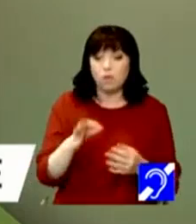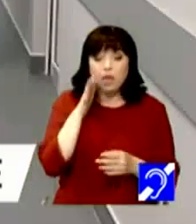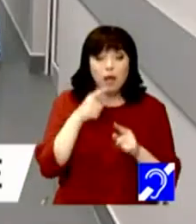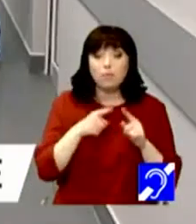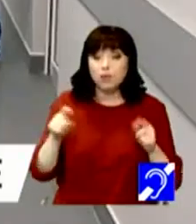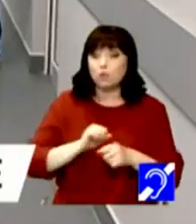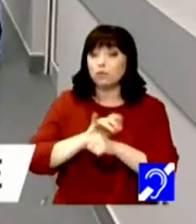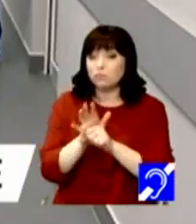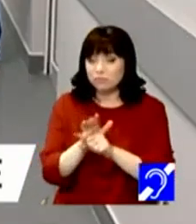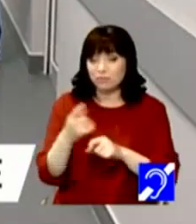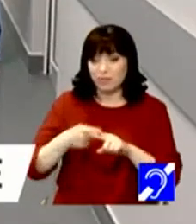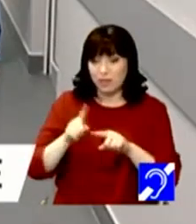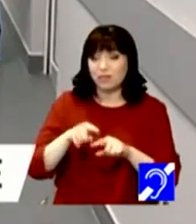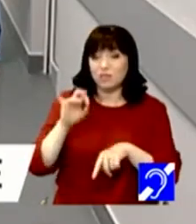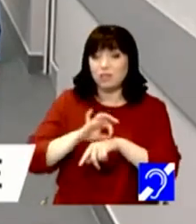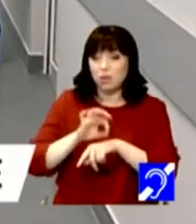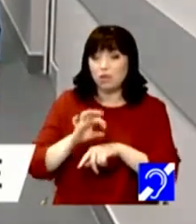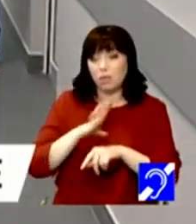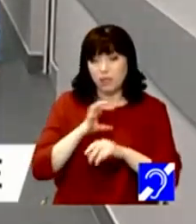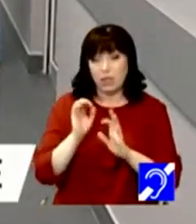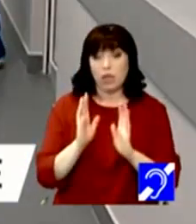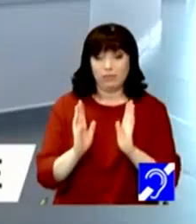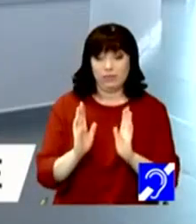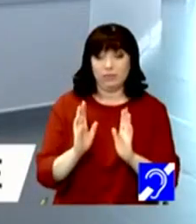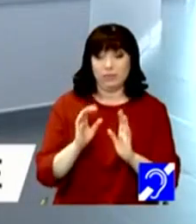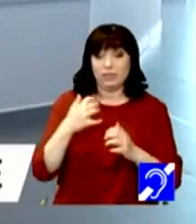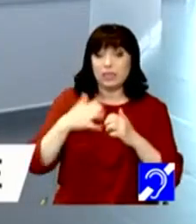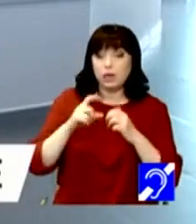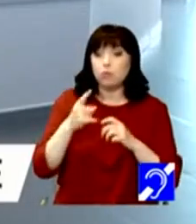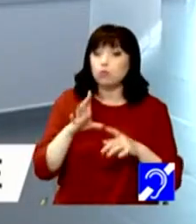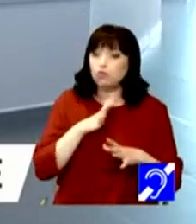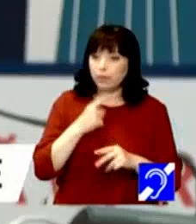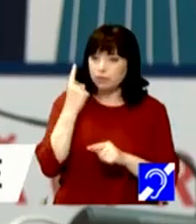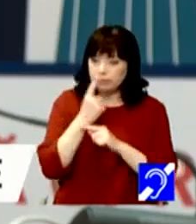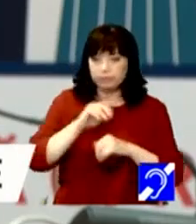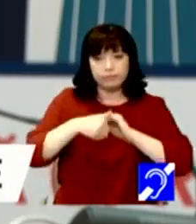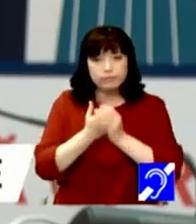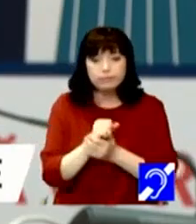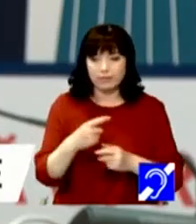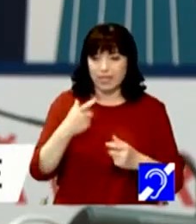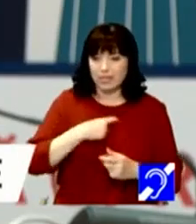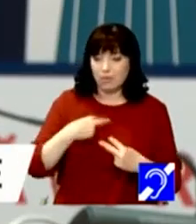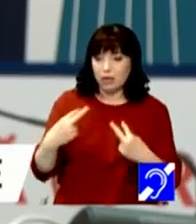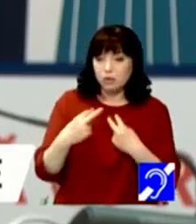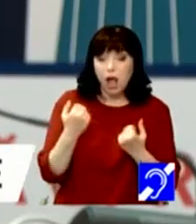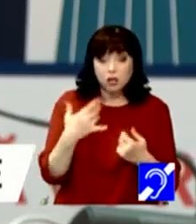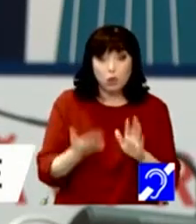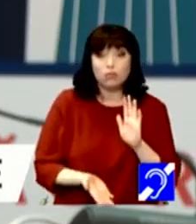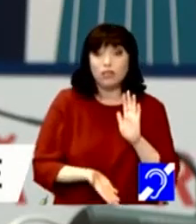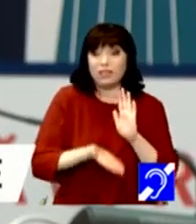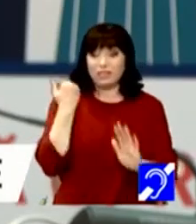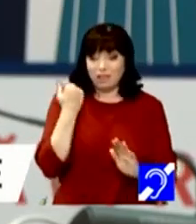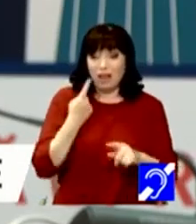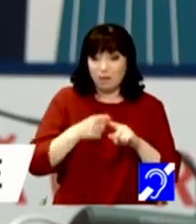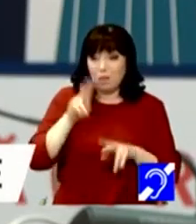bolile de rece acute au fost la un nivel constant din motivul că au fost restricțiile. Acum, deja când s-au scos restricțiile,